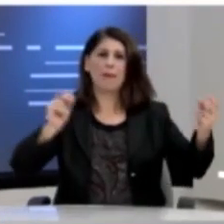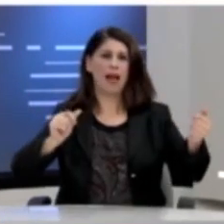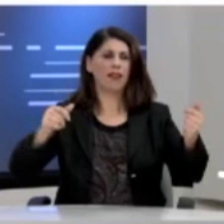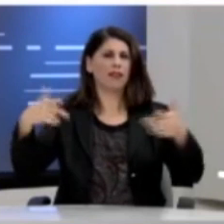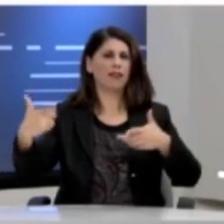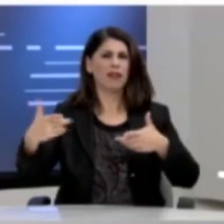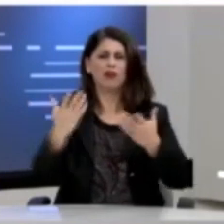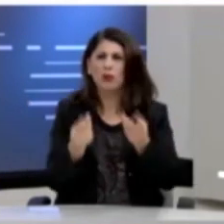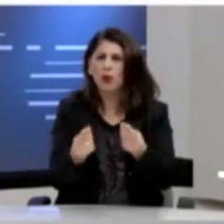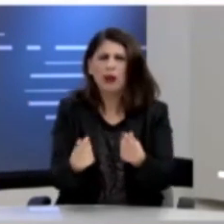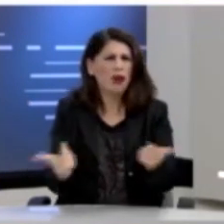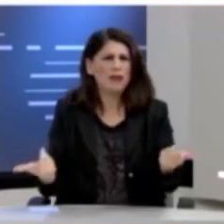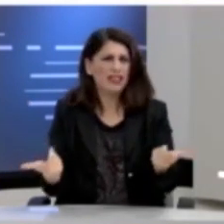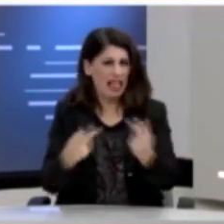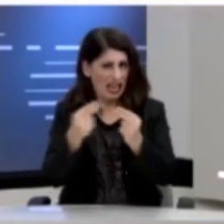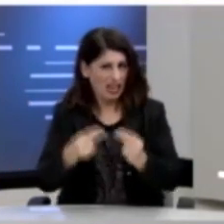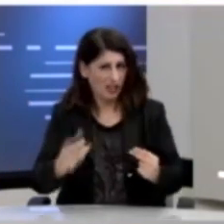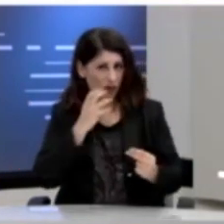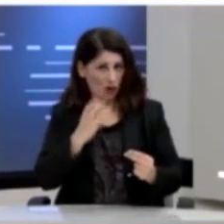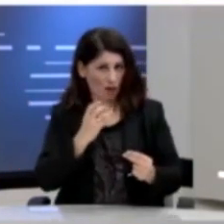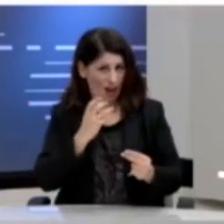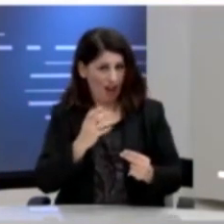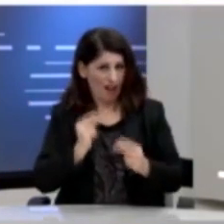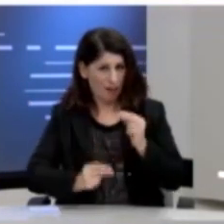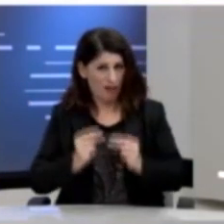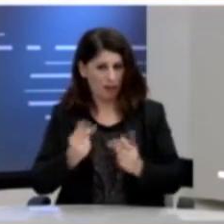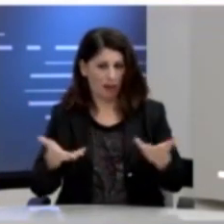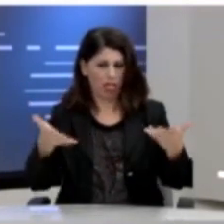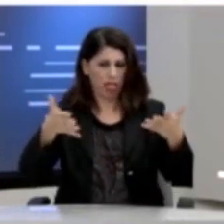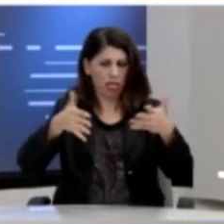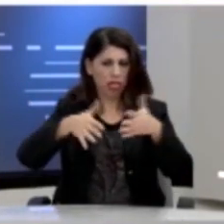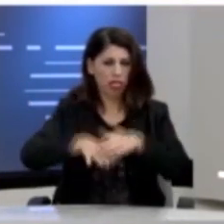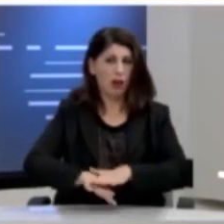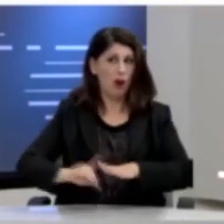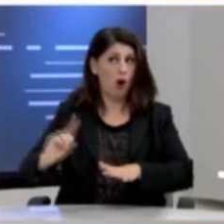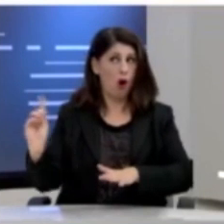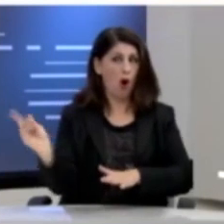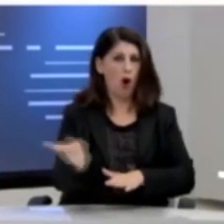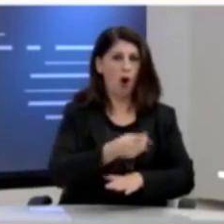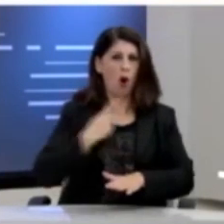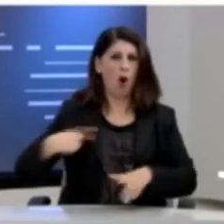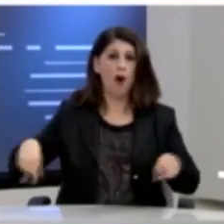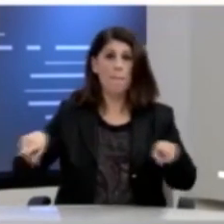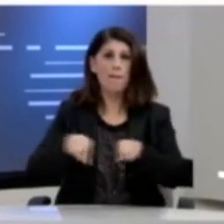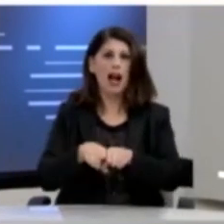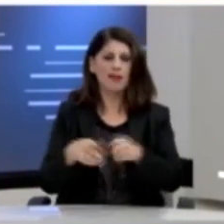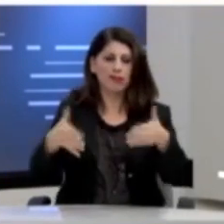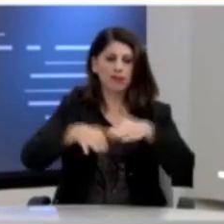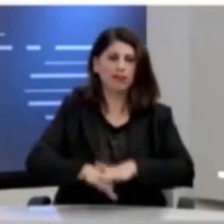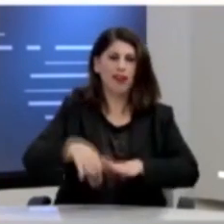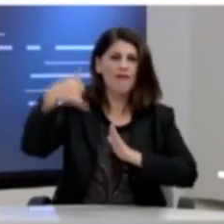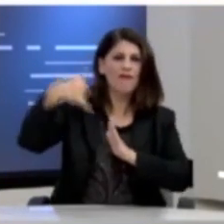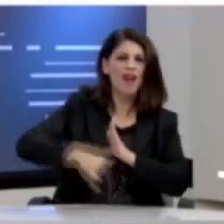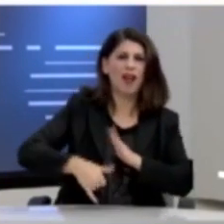μέσα επίλυσης σοβαρών προβλημάτων, σκεπάζοντας όλοι μαζί τις βαθύτερες αιτίες,